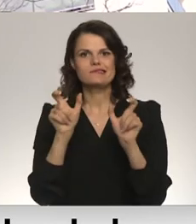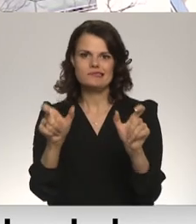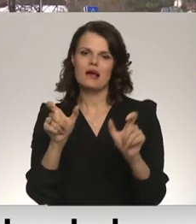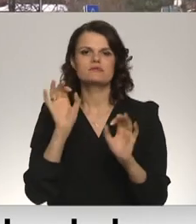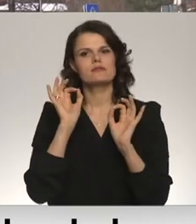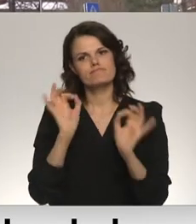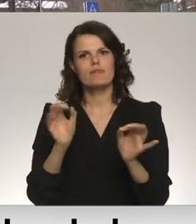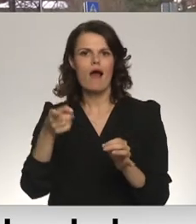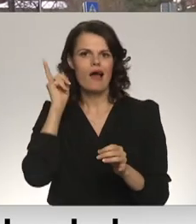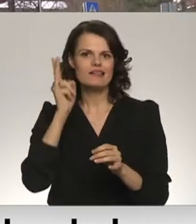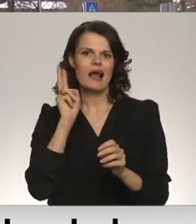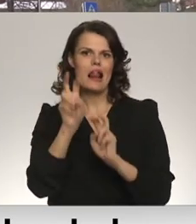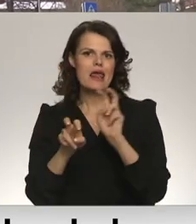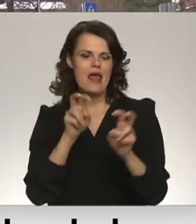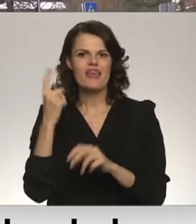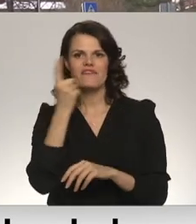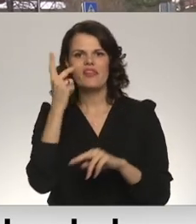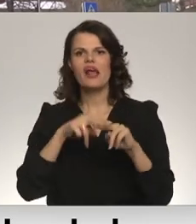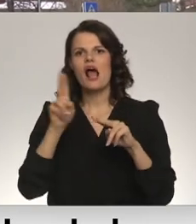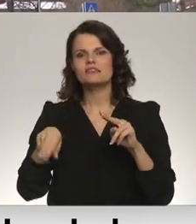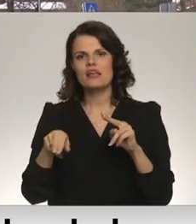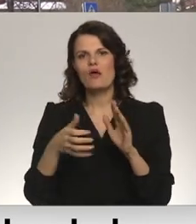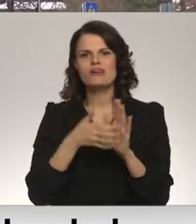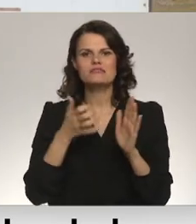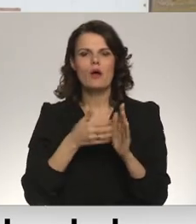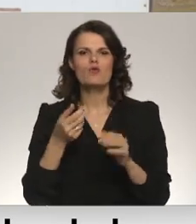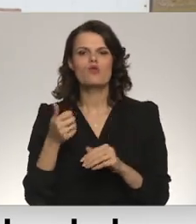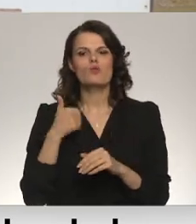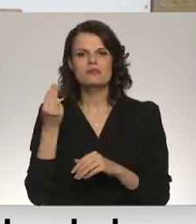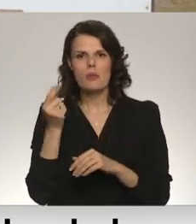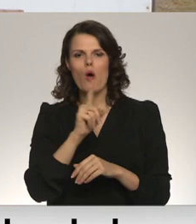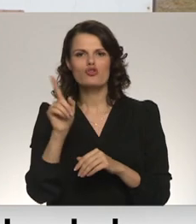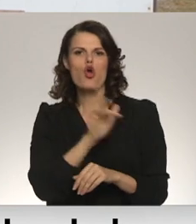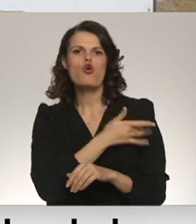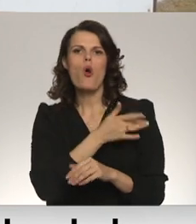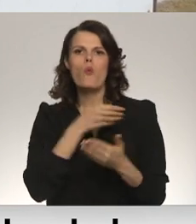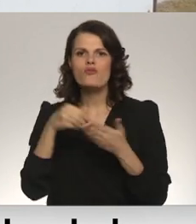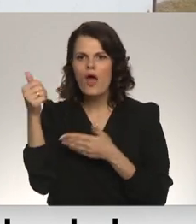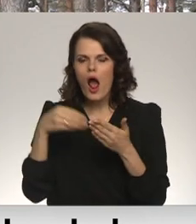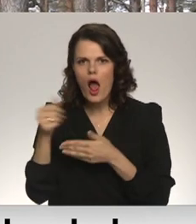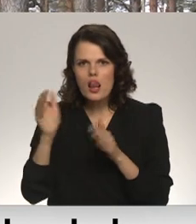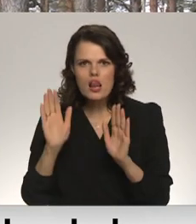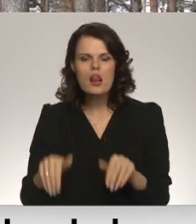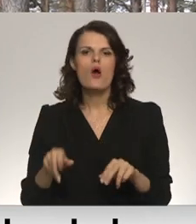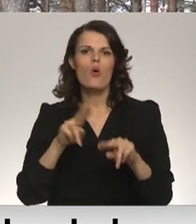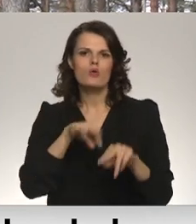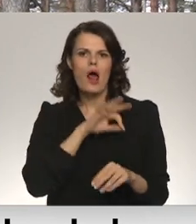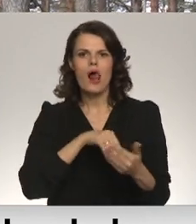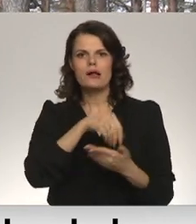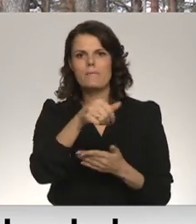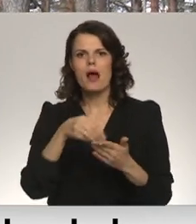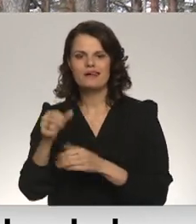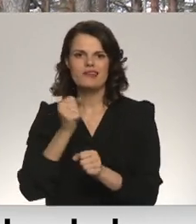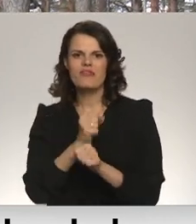apkalpot klientus. Vienīgās atļaujas izmantot uzņēmumu iesaldētos līdzekļus ir ēkas komunālo pakalpojumu sekšanai un algu